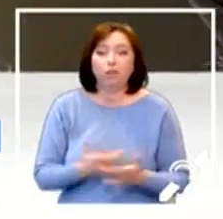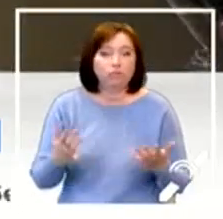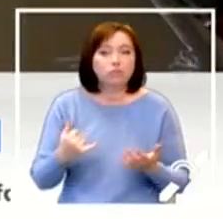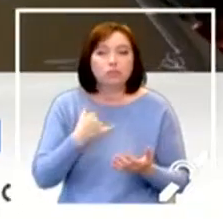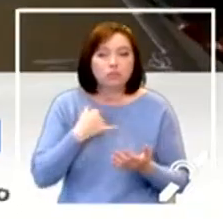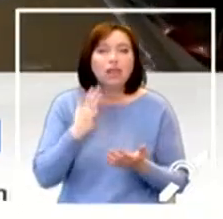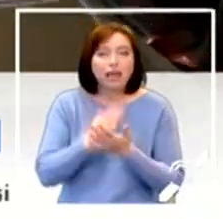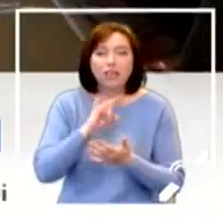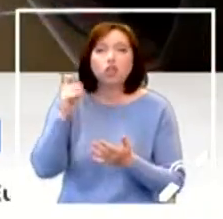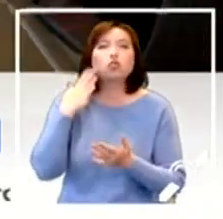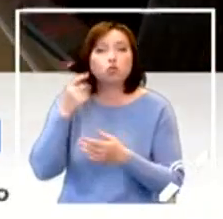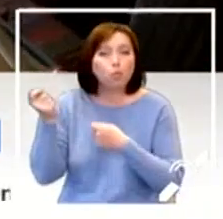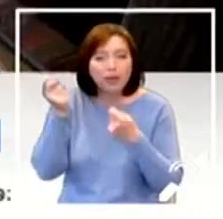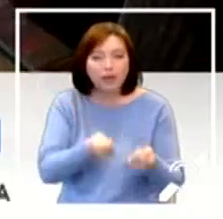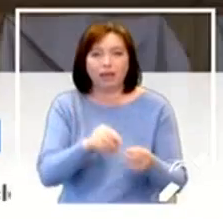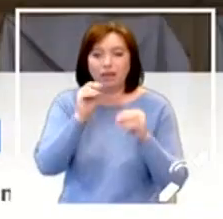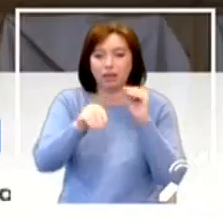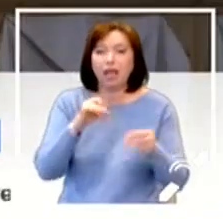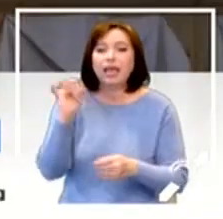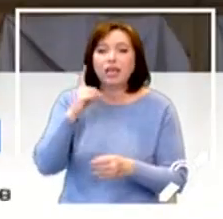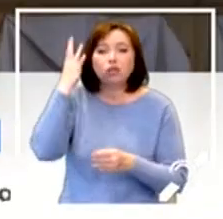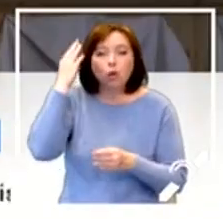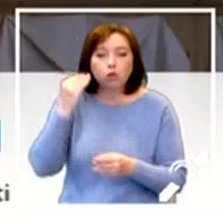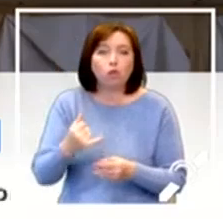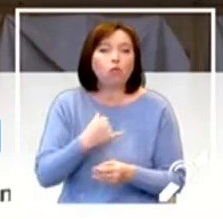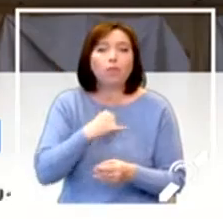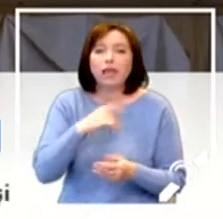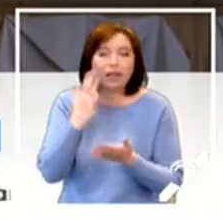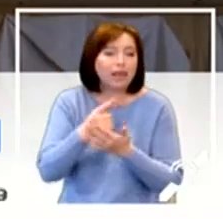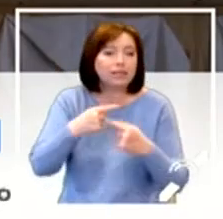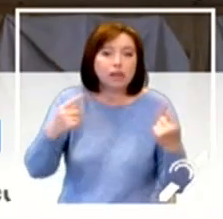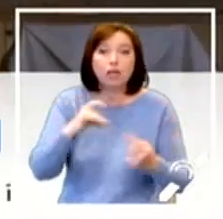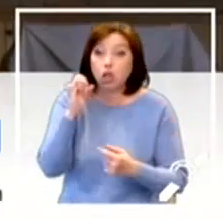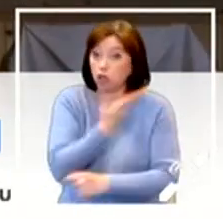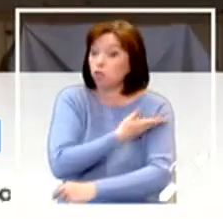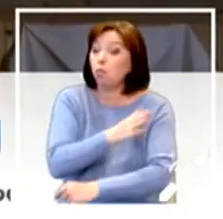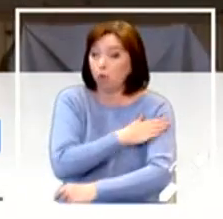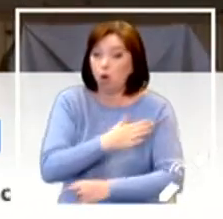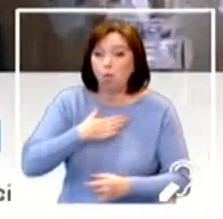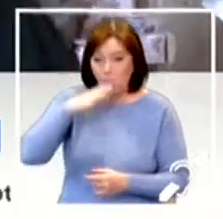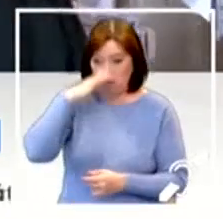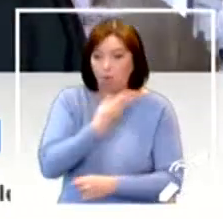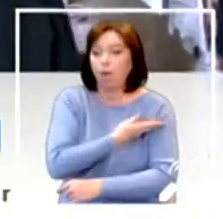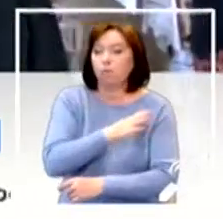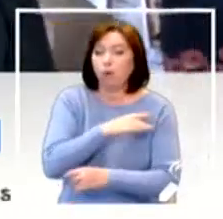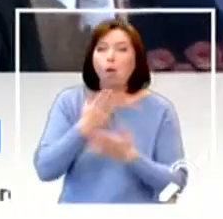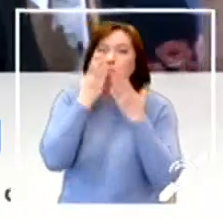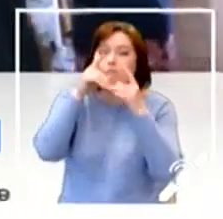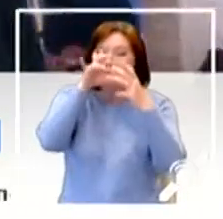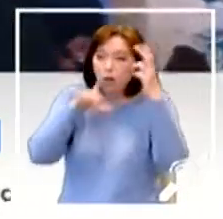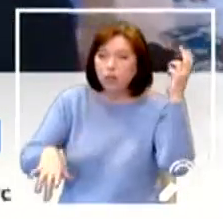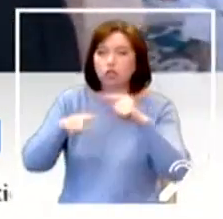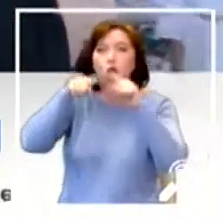Am lucruri din România, am lucruri din Moldova, am lucruri din Polonia, tatica meu e polonez. Prosoape,